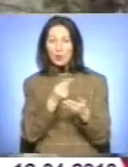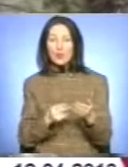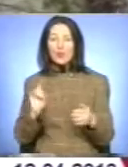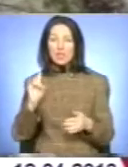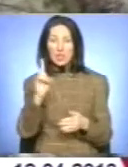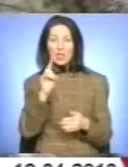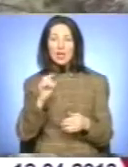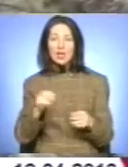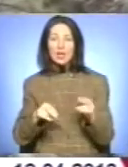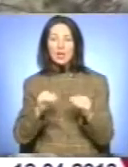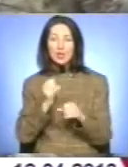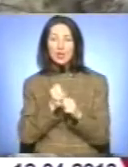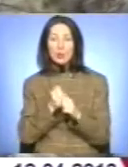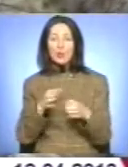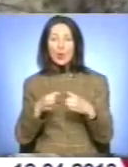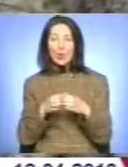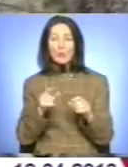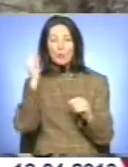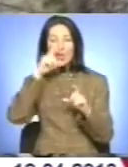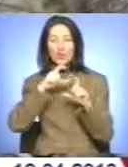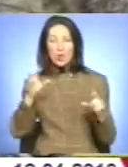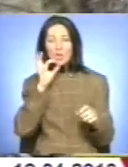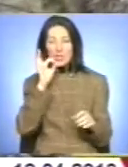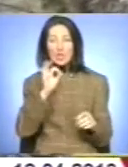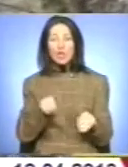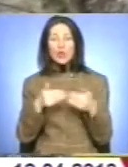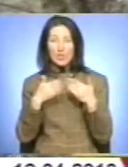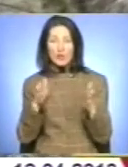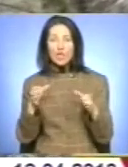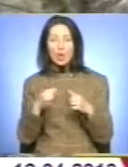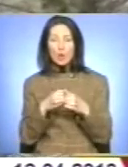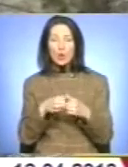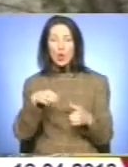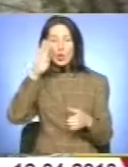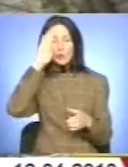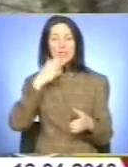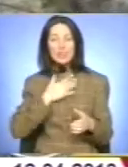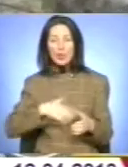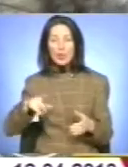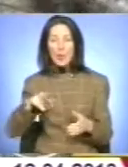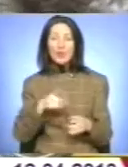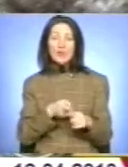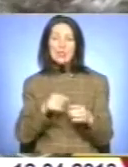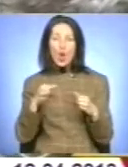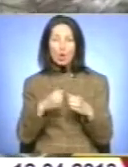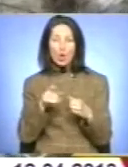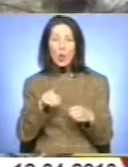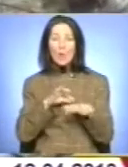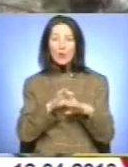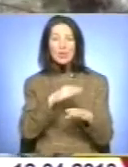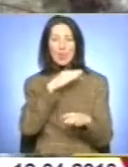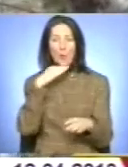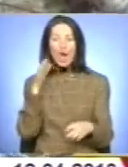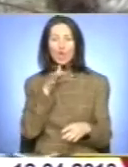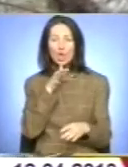школі сказали, що відкривається гурток. І Діма з задоволенням просто пішов на цей гурток, і він там проводить дуже багато